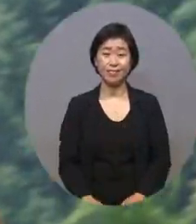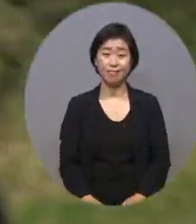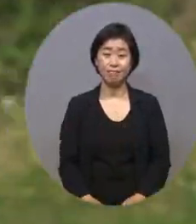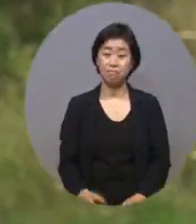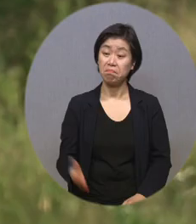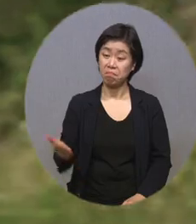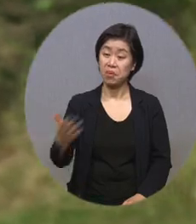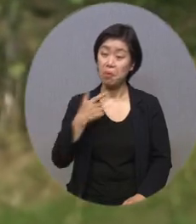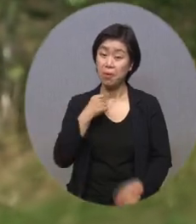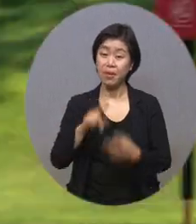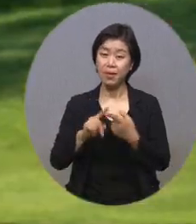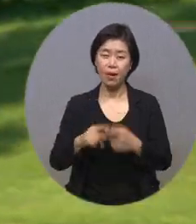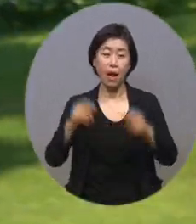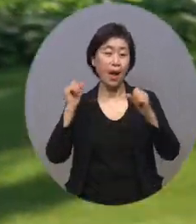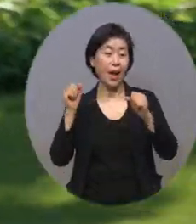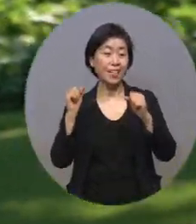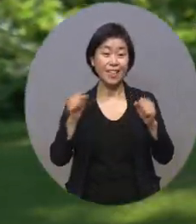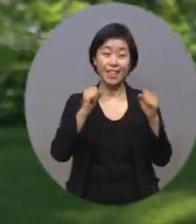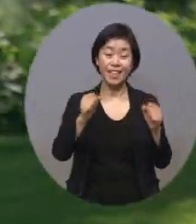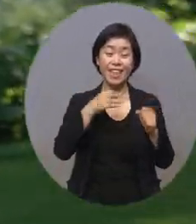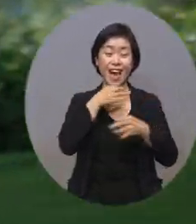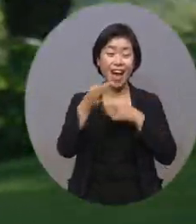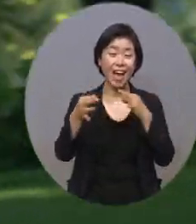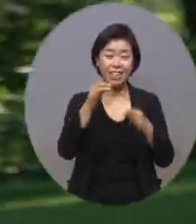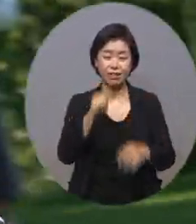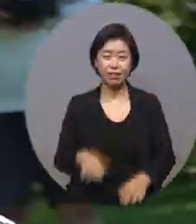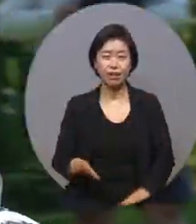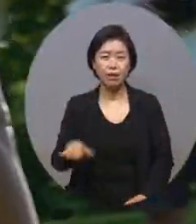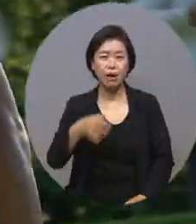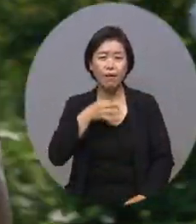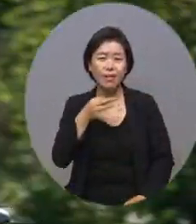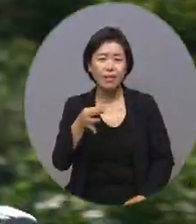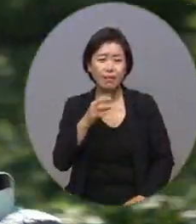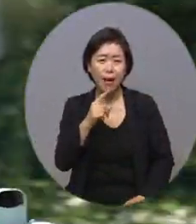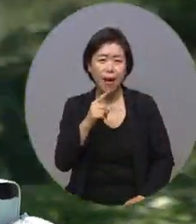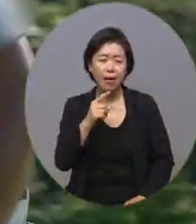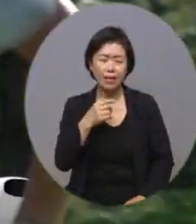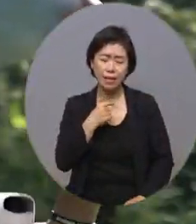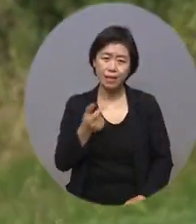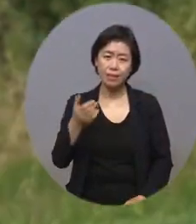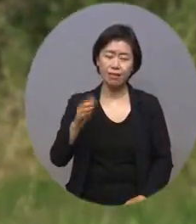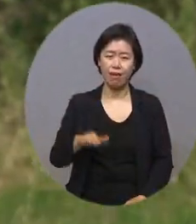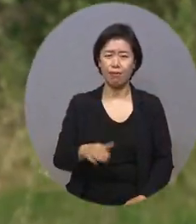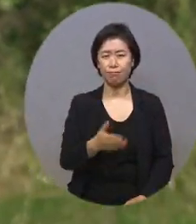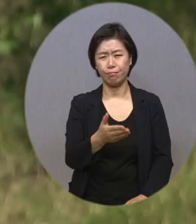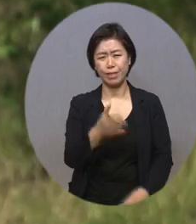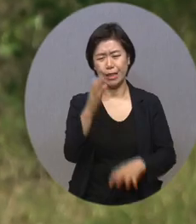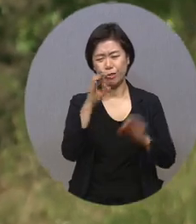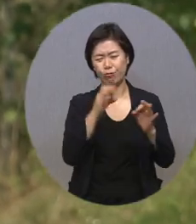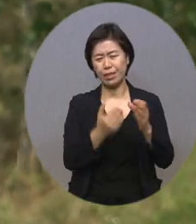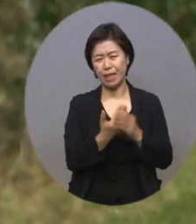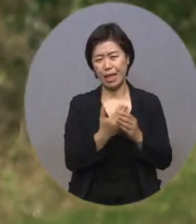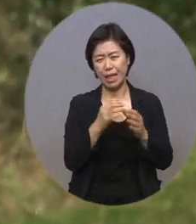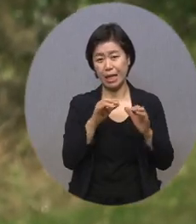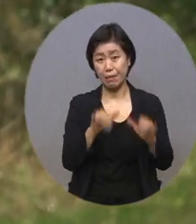나야. 화이팅! 화이팅이라 하려고 했는데 오빠가 또 굳이 먹을까봐. 아니야, 아니야. 나 이렇게 했어.